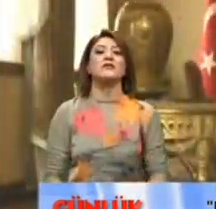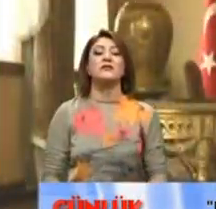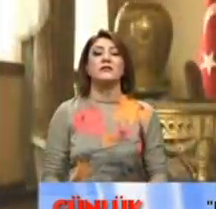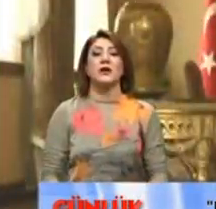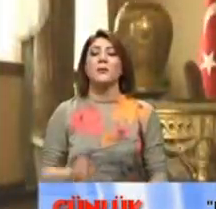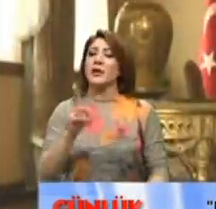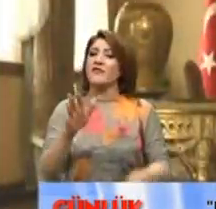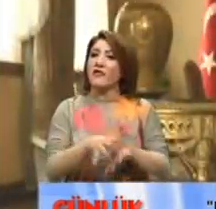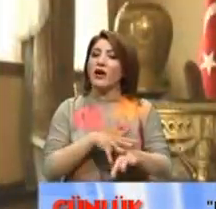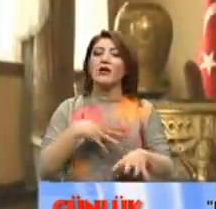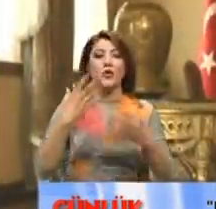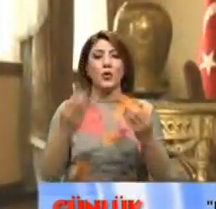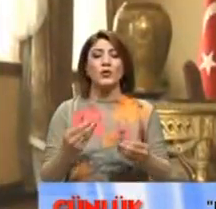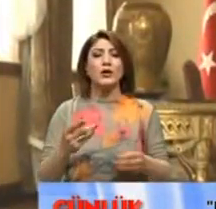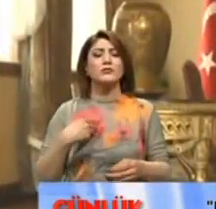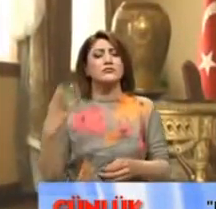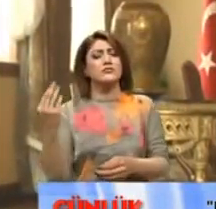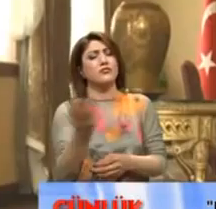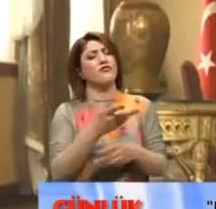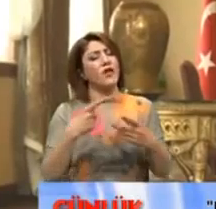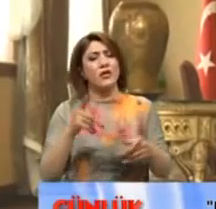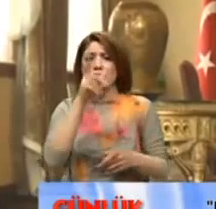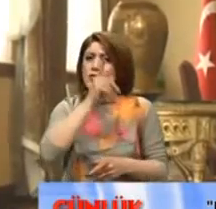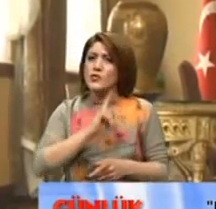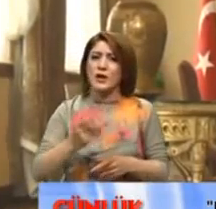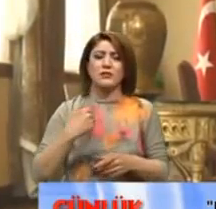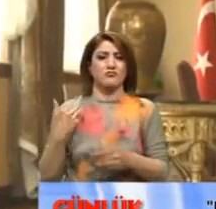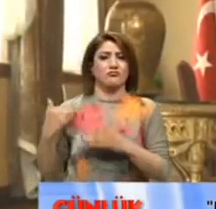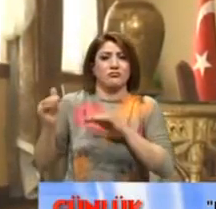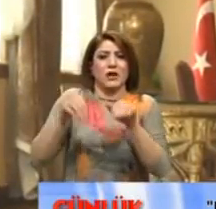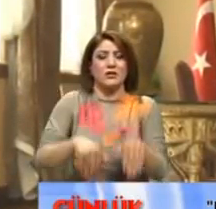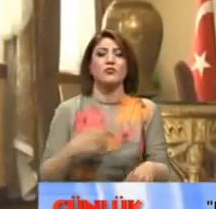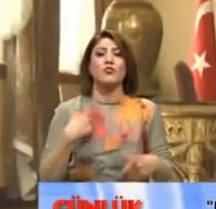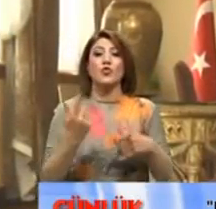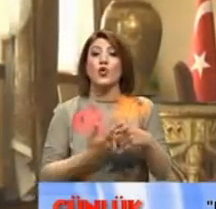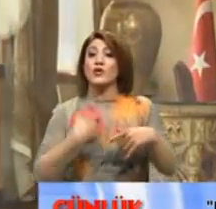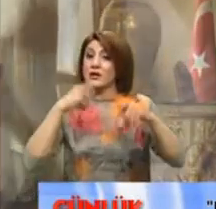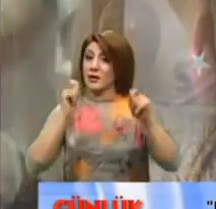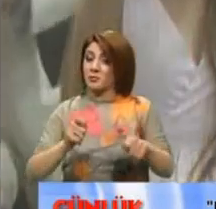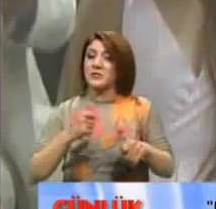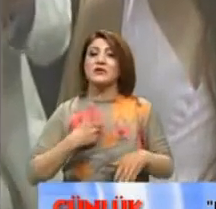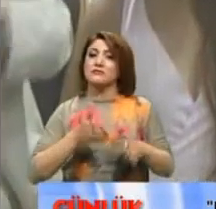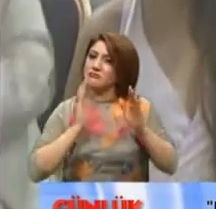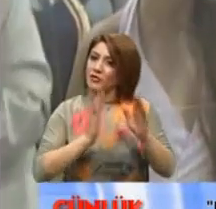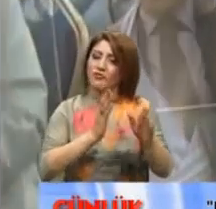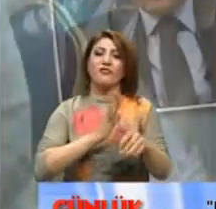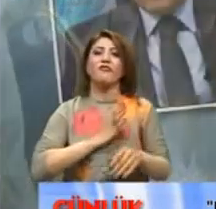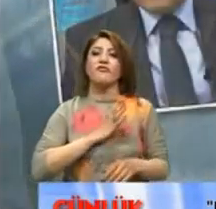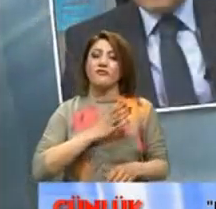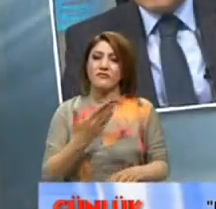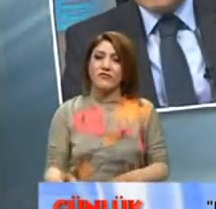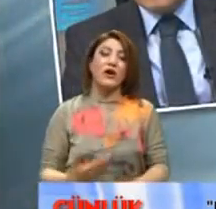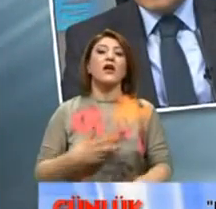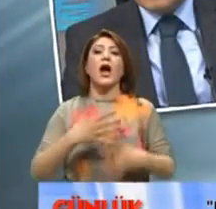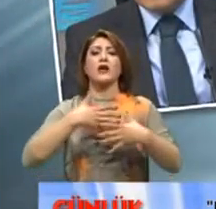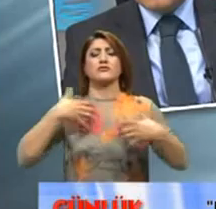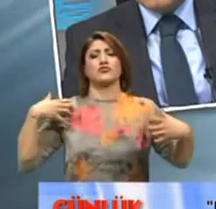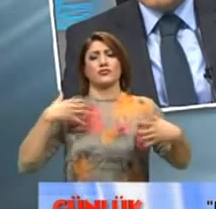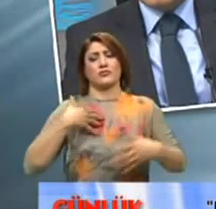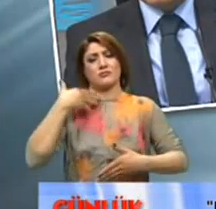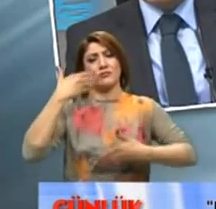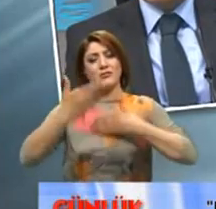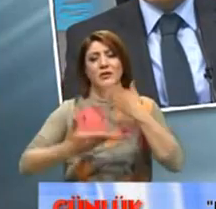Bir vali olarak onlarca değil belki yüzlerce hem geldiğim yerde hem burada proje yaptık, proje yapıyoruz, yürütüyoruz. Açık yürekliyle ifade